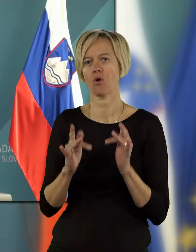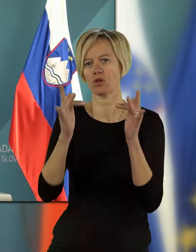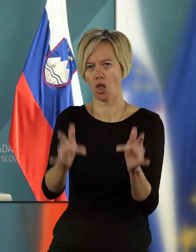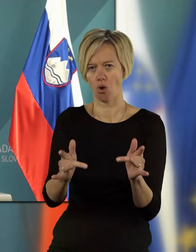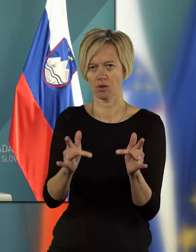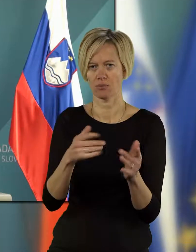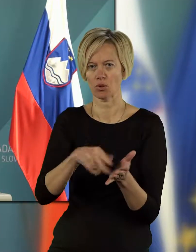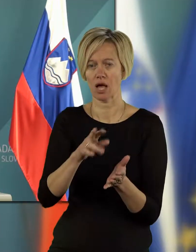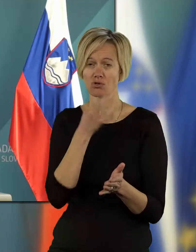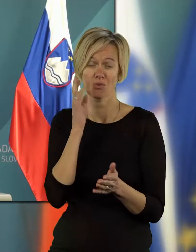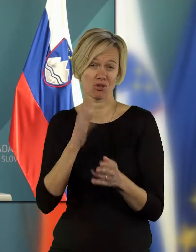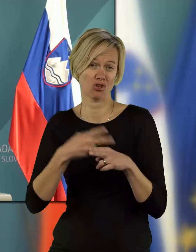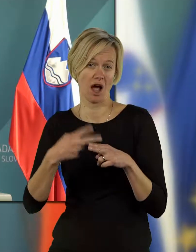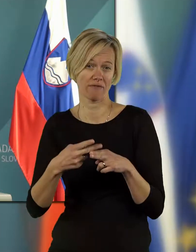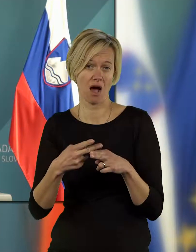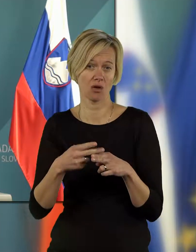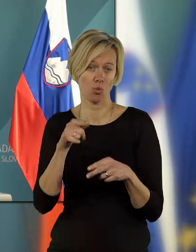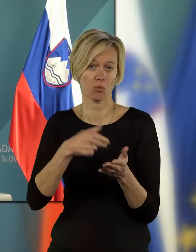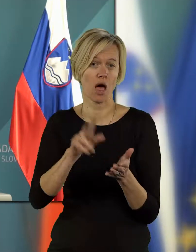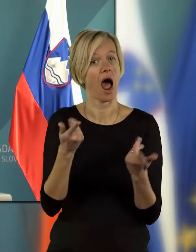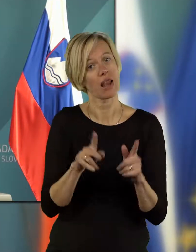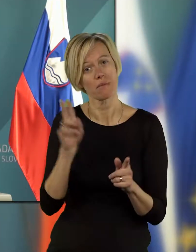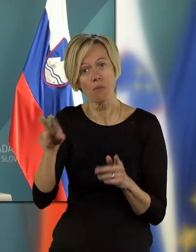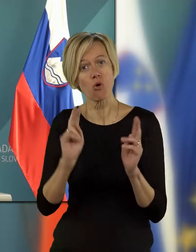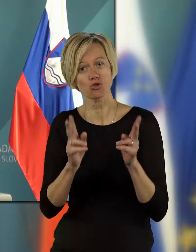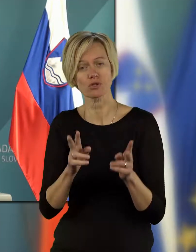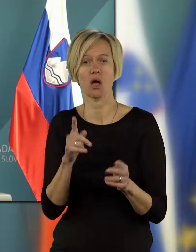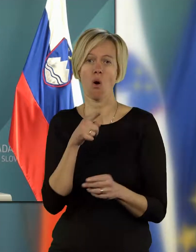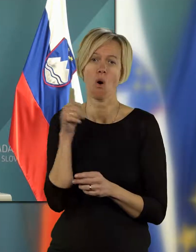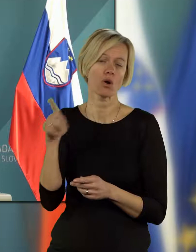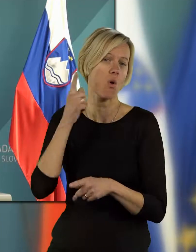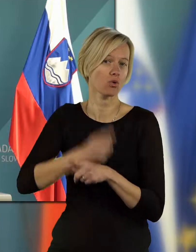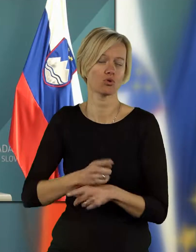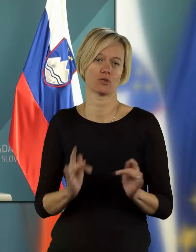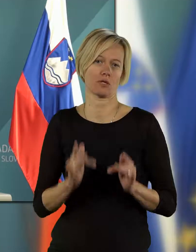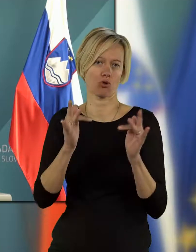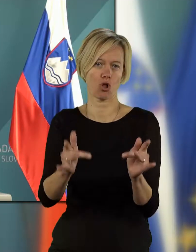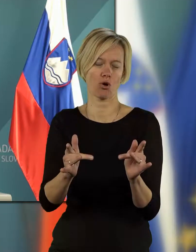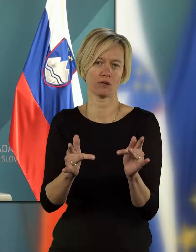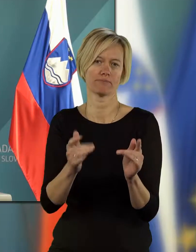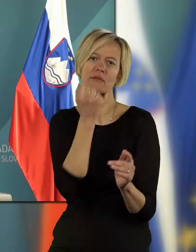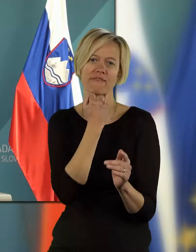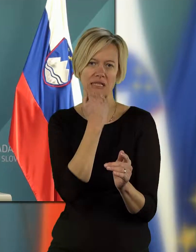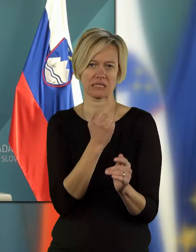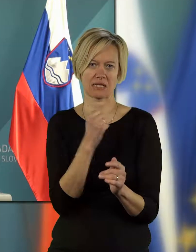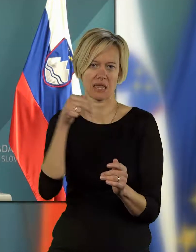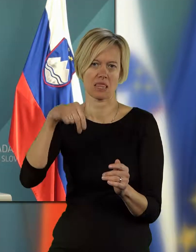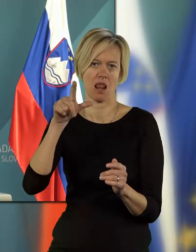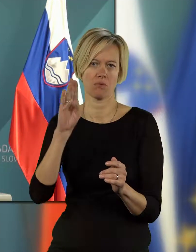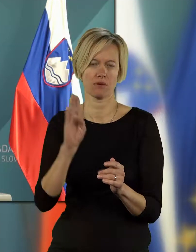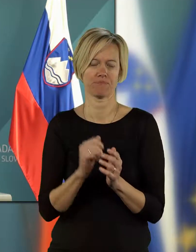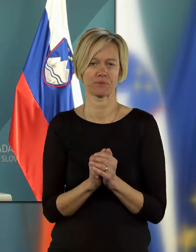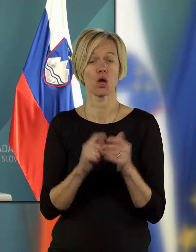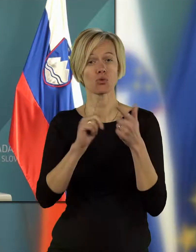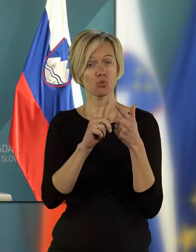država to prodajala, ali ima še zmeraj to možnost, da se odloči za odlog privatizacije NLB-ja.